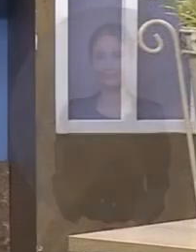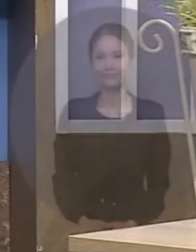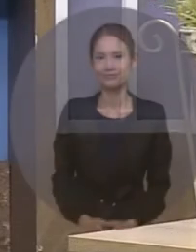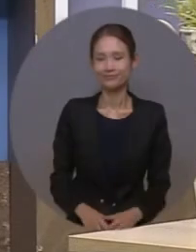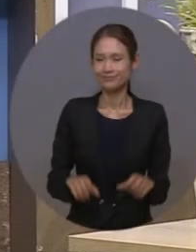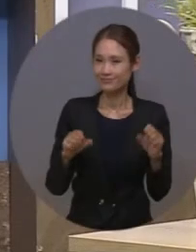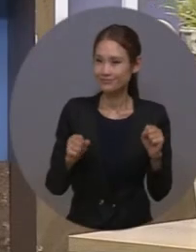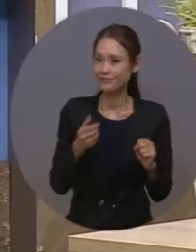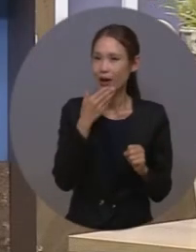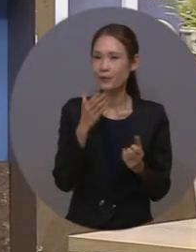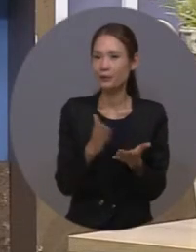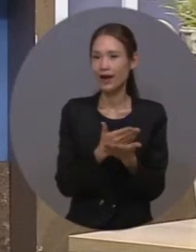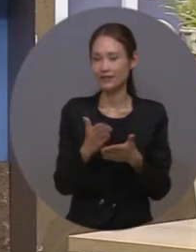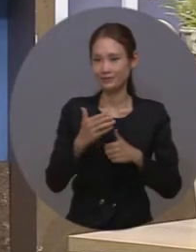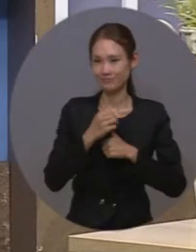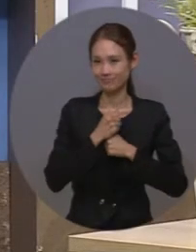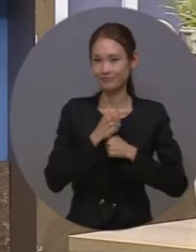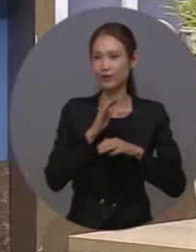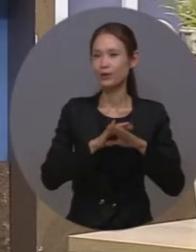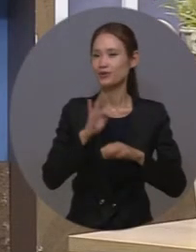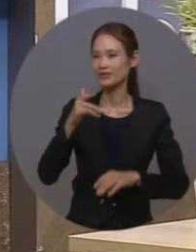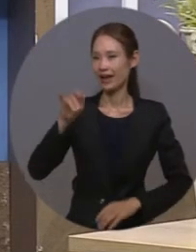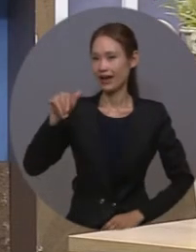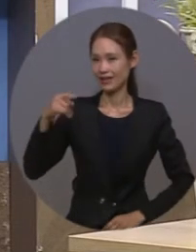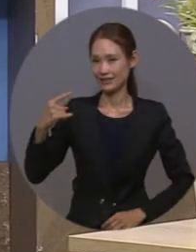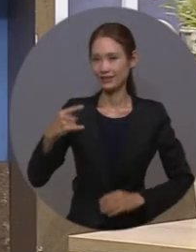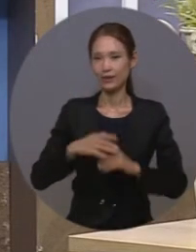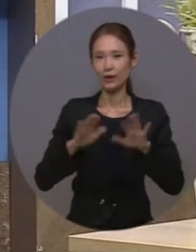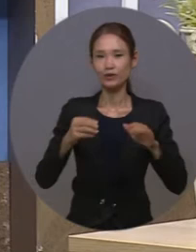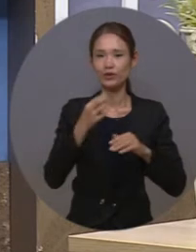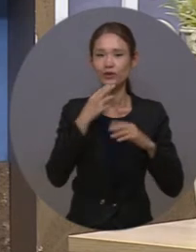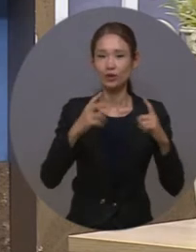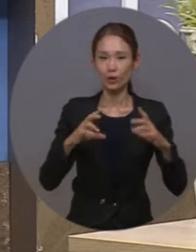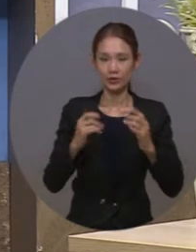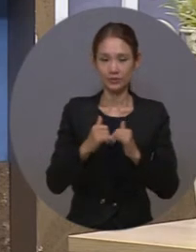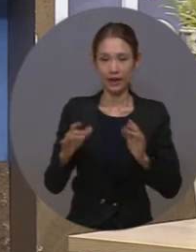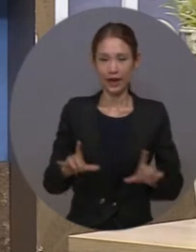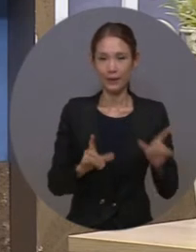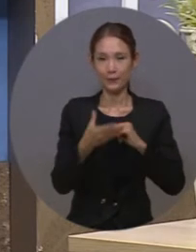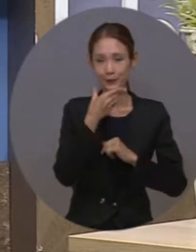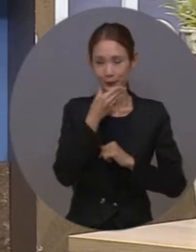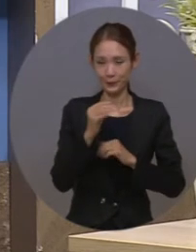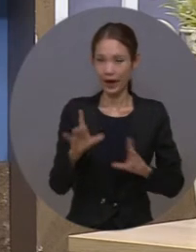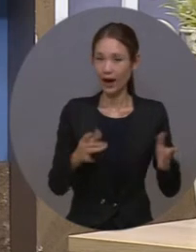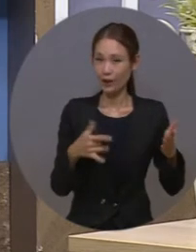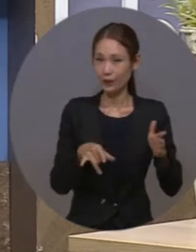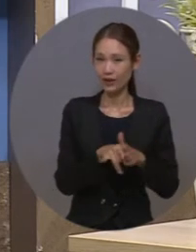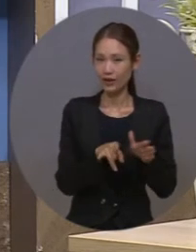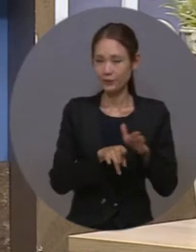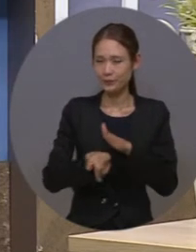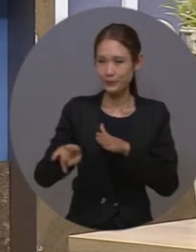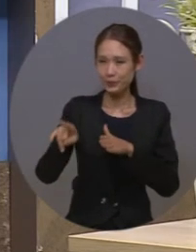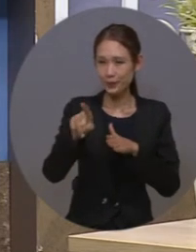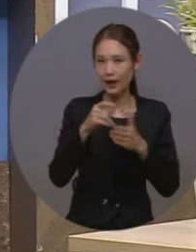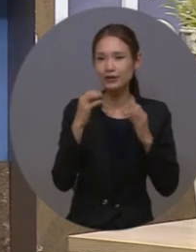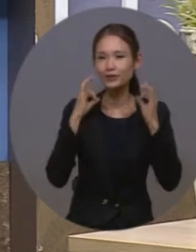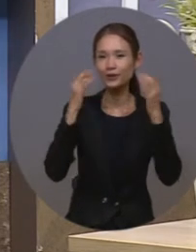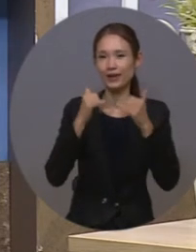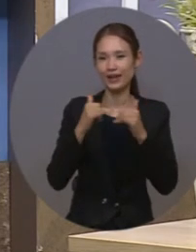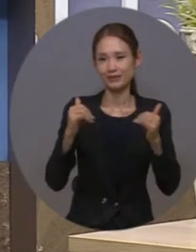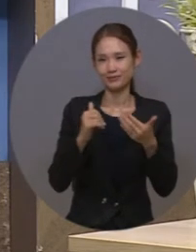안녕하세요. 행복나눔지킴이의 손자희입니다. 오늘은 경기도민이 행복한 삶을 살아갈 수 있도록 앞장서서 노력하는 분을